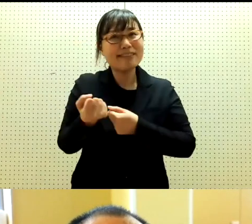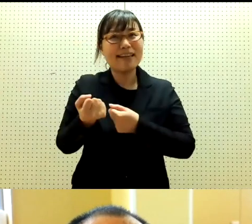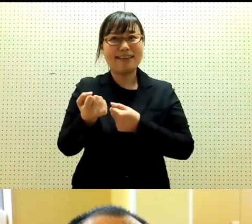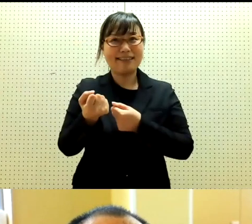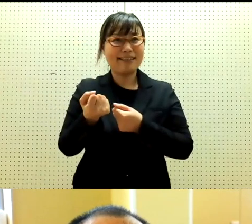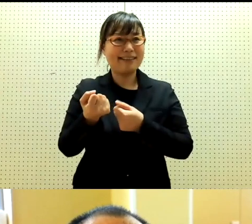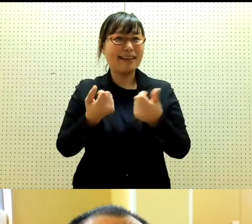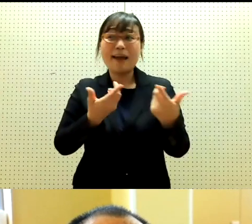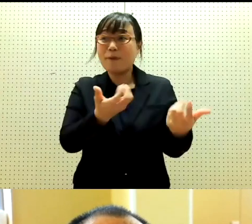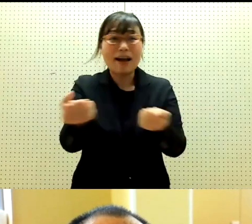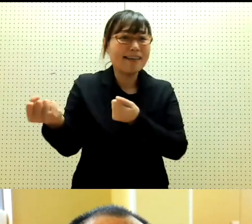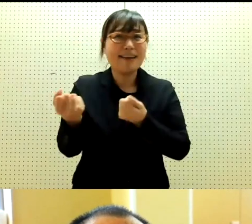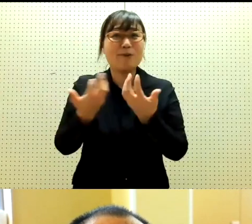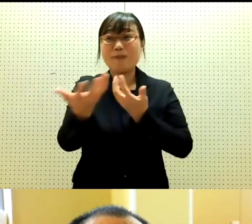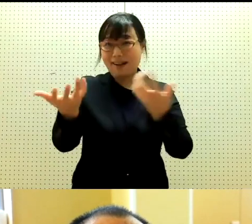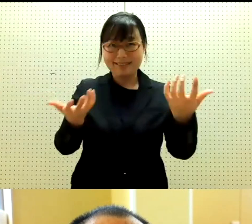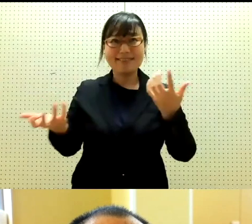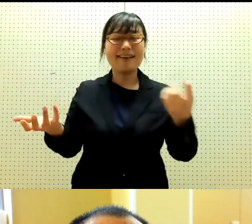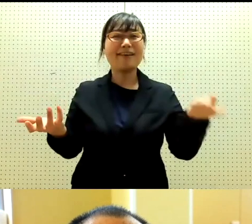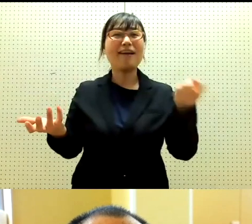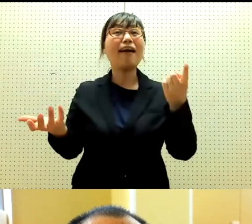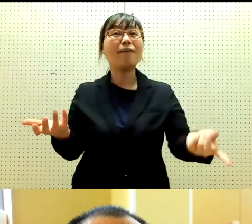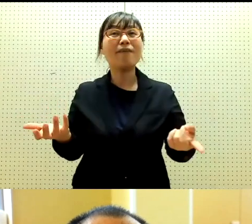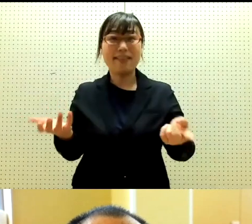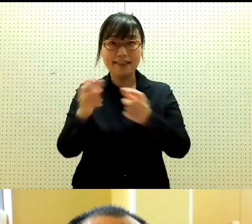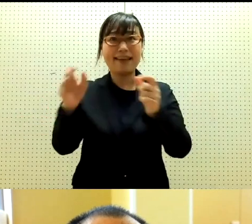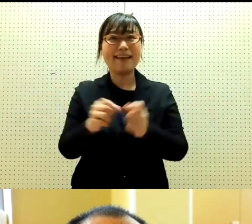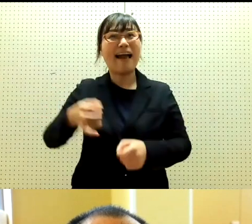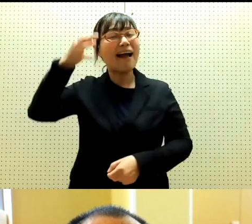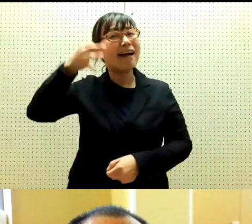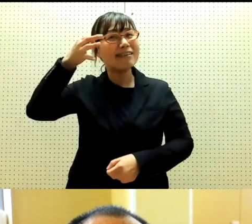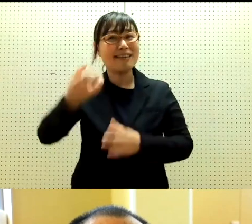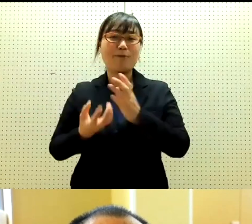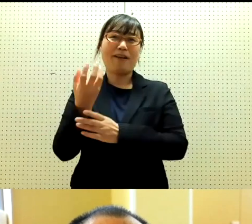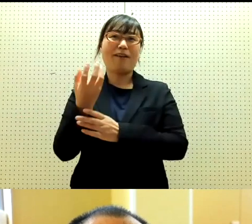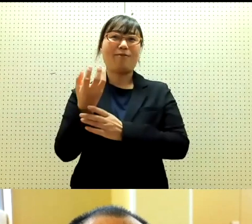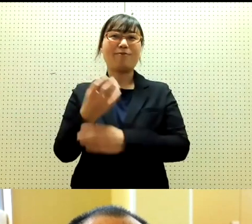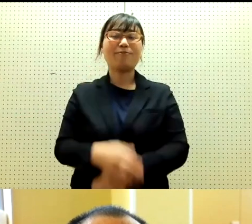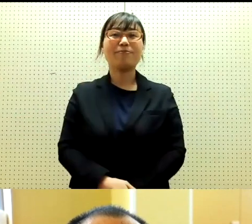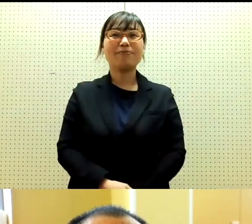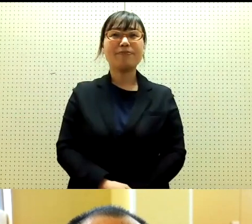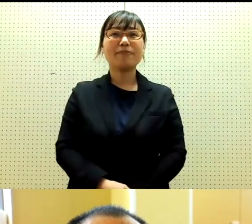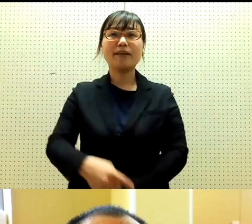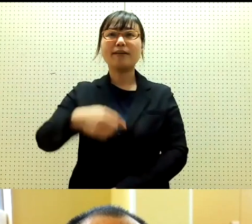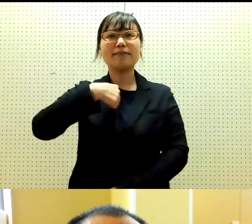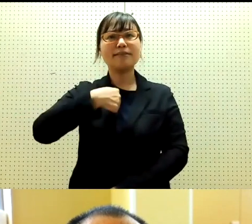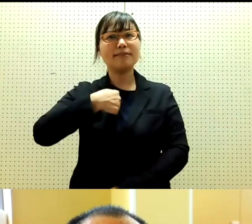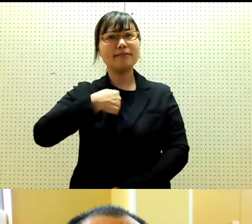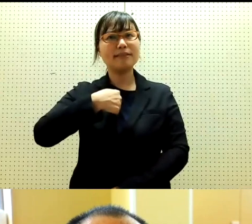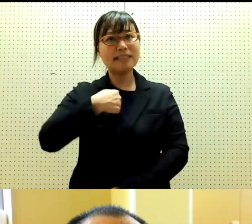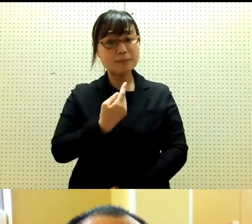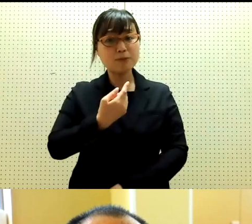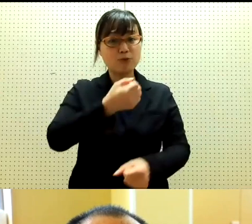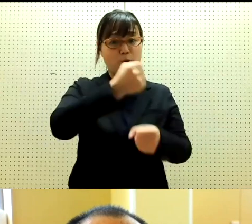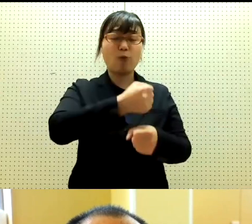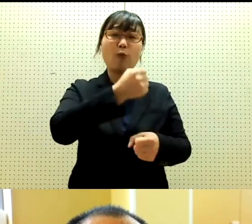ね、これは大きな価値に変わっていくんだと思います。はい。で、その上でですね、自分の道具にできる、あるいは自分に